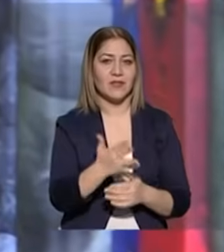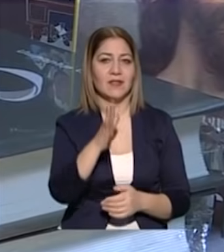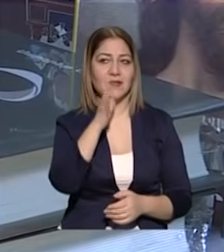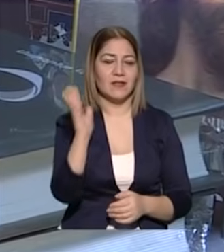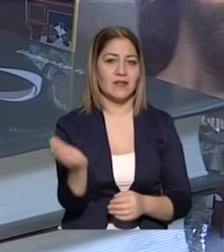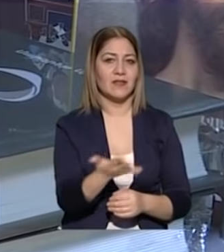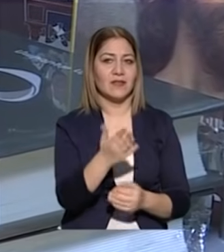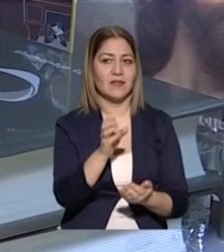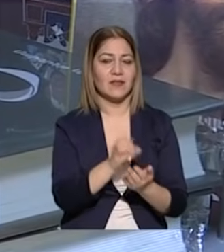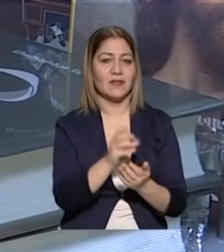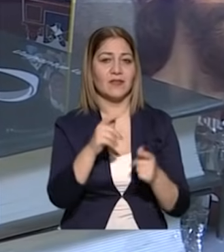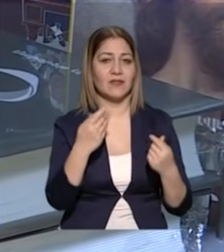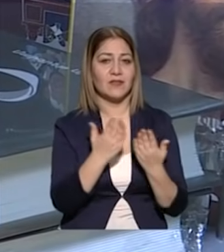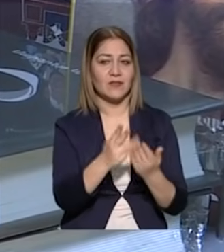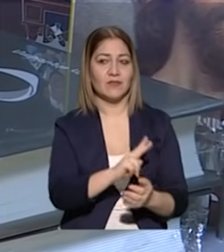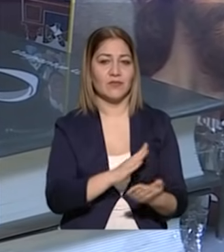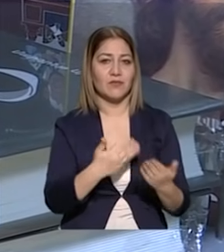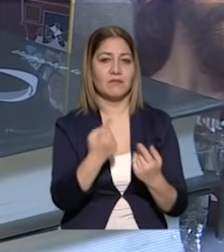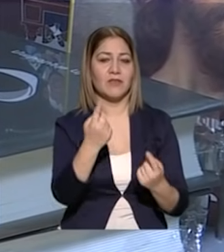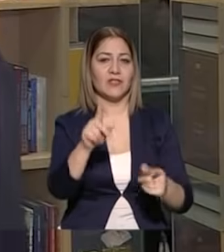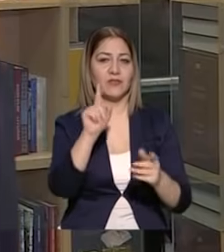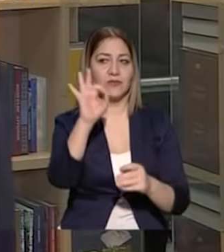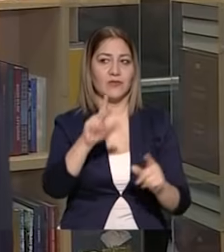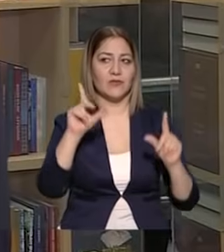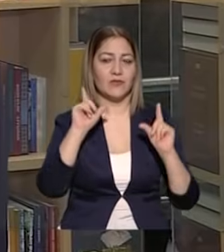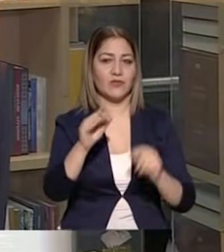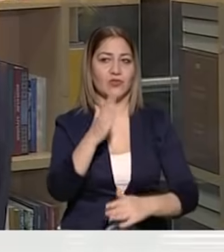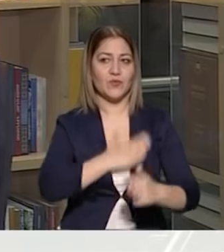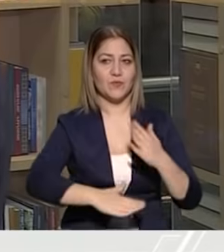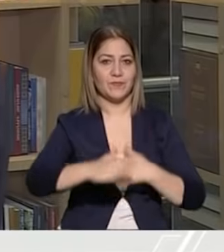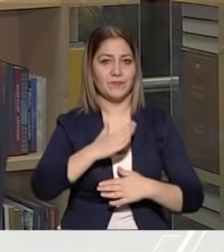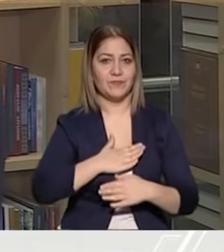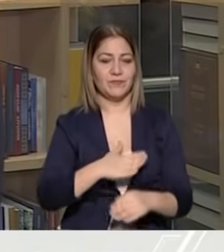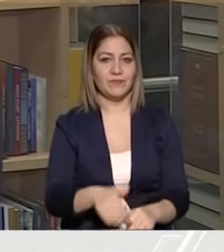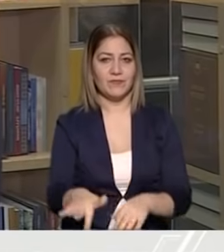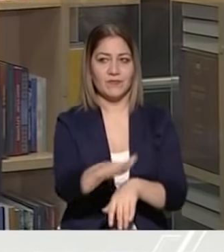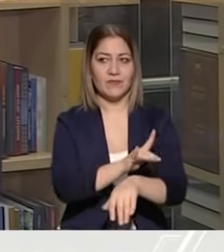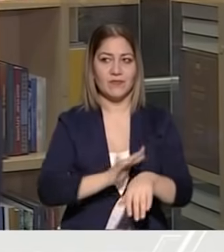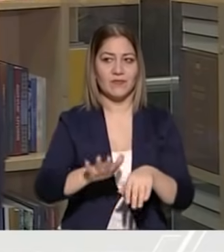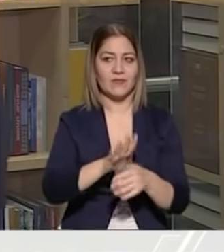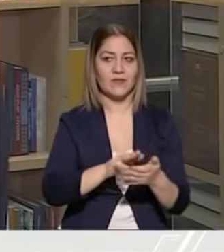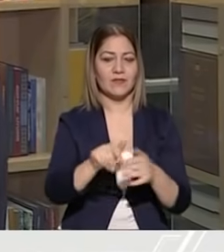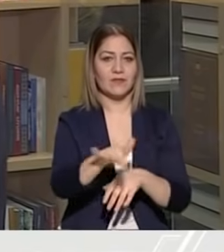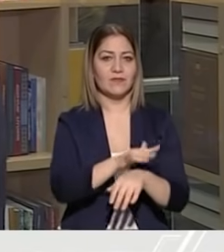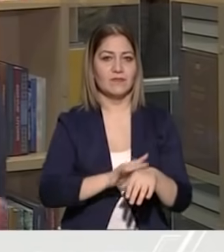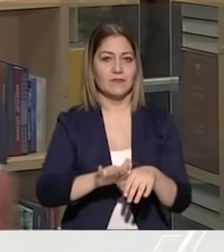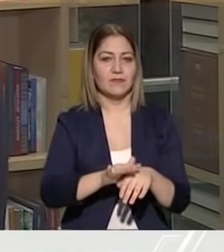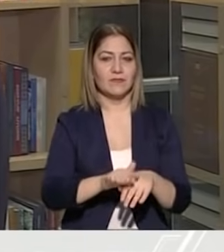5-րդ տարին է ընթերցողին առաջարկում է օգտվել մեծ զեղչերից։ Ուրախալի աժյոտաժ է, այսինքն սա աժյոտաժ է,